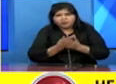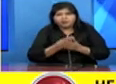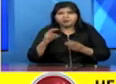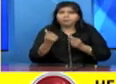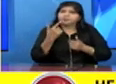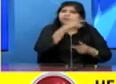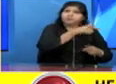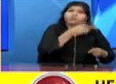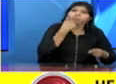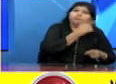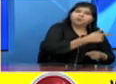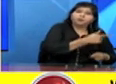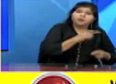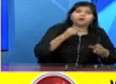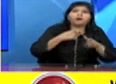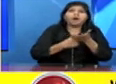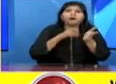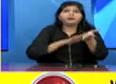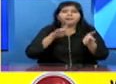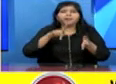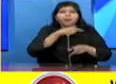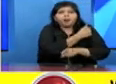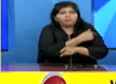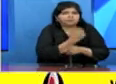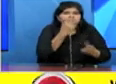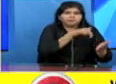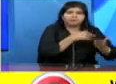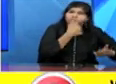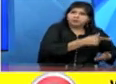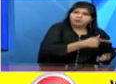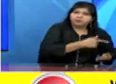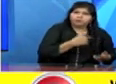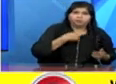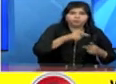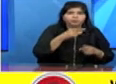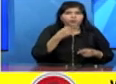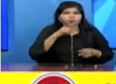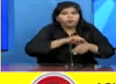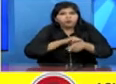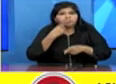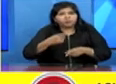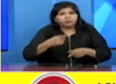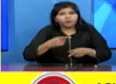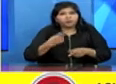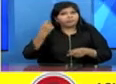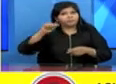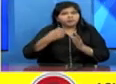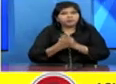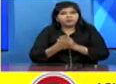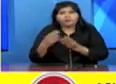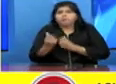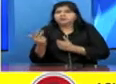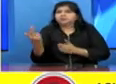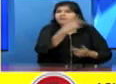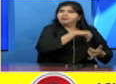उन्होंने उनको पॉजिटिव बताया, तो उसको उन्होंने शिफ्ट कर दिया सफदरजंग। हम्म हमको वहां से फोन आया कि आप भी